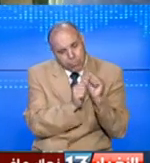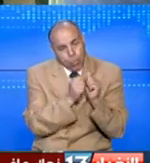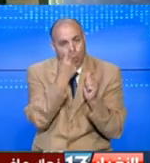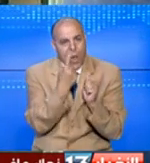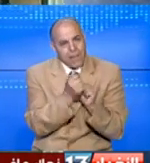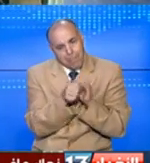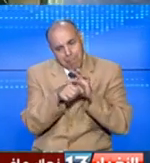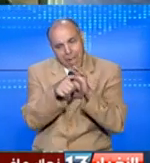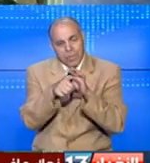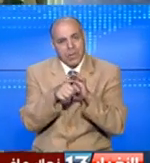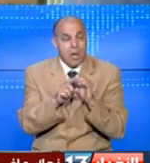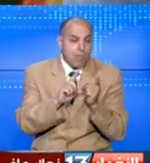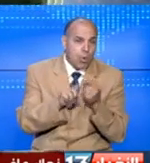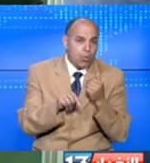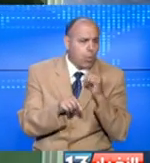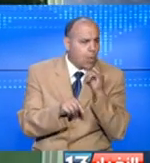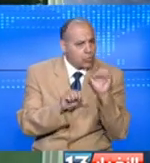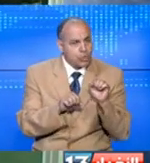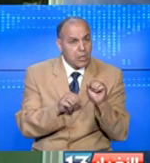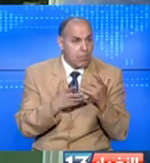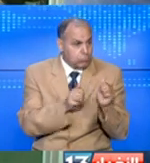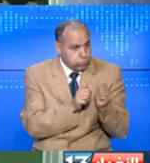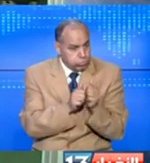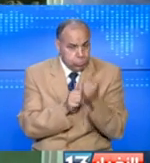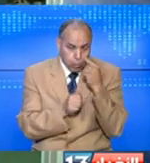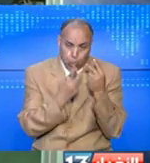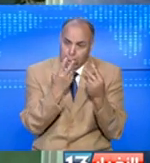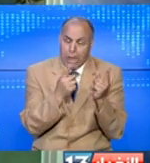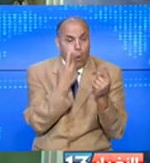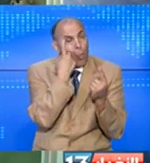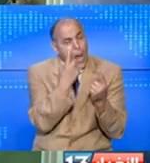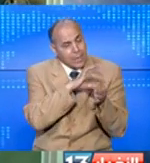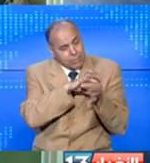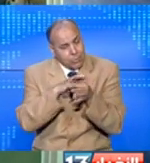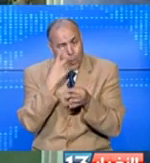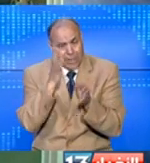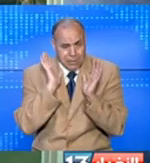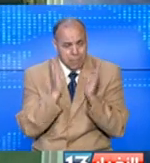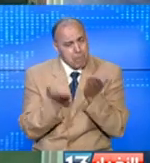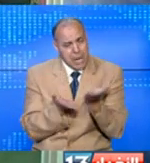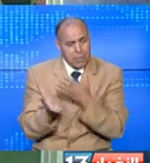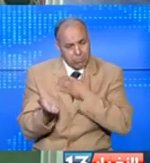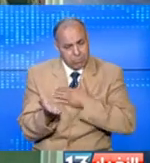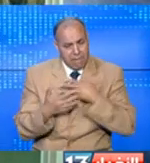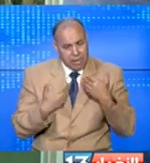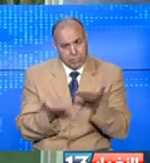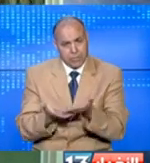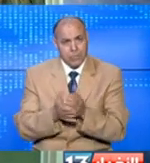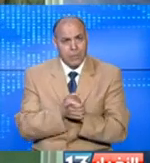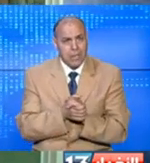يبدا واحده يستحق مرافق وثلاثه يجي واحد ومرحبا بكم